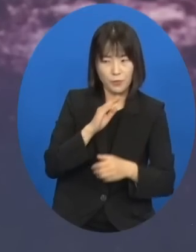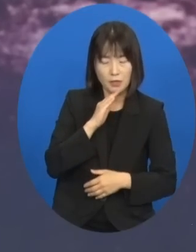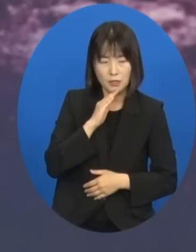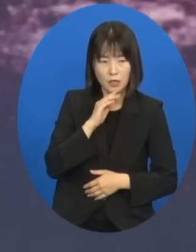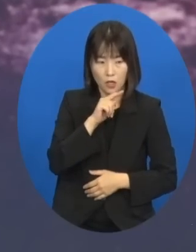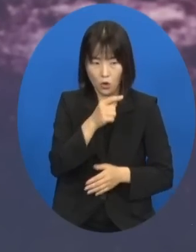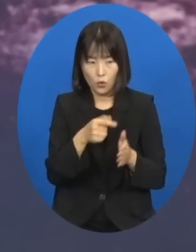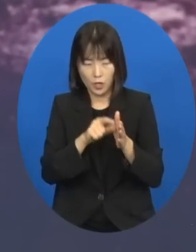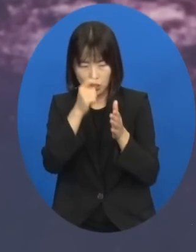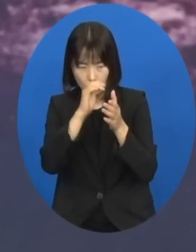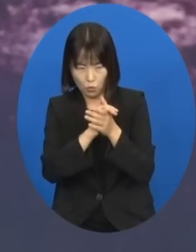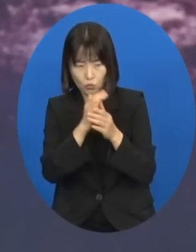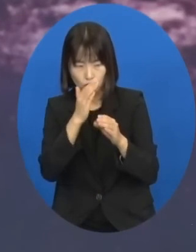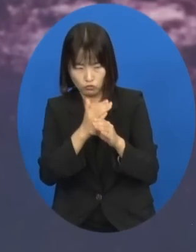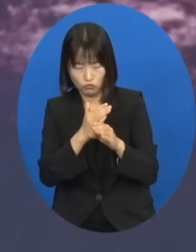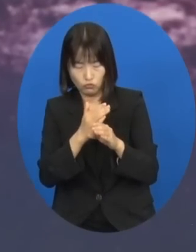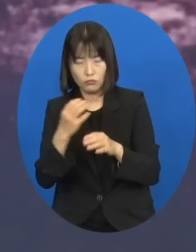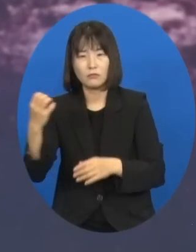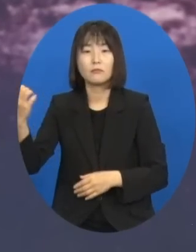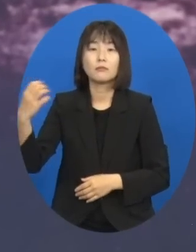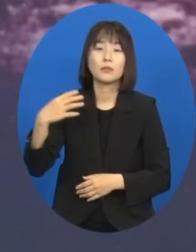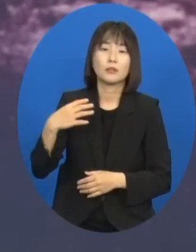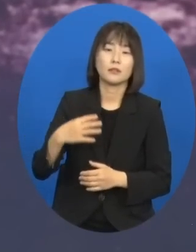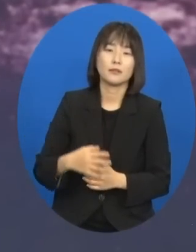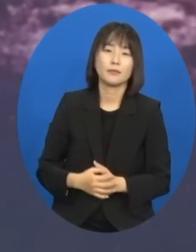있어. 뭐 이런 얘기를 하셨었거든요.